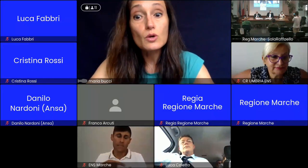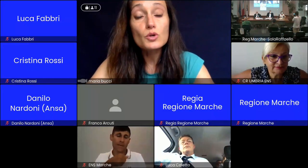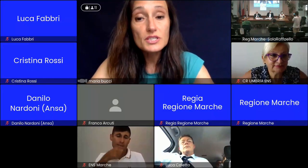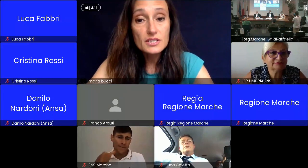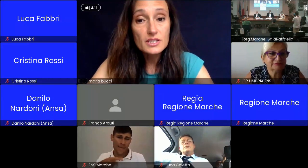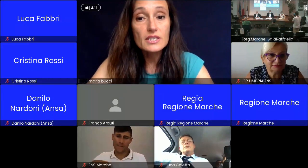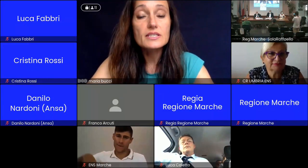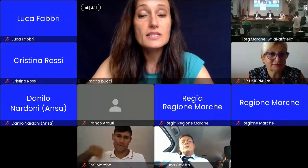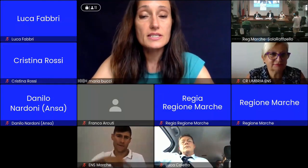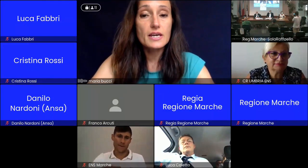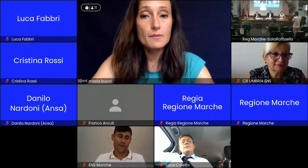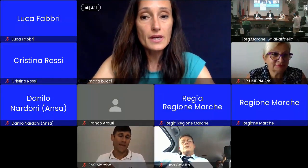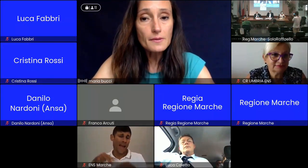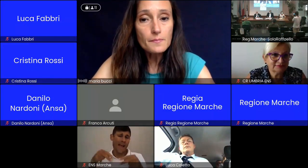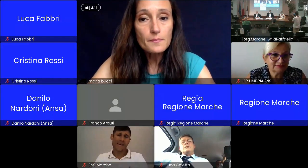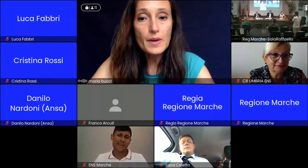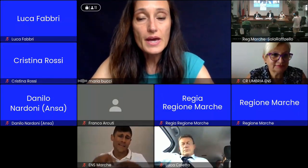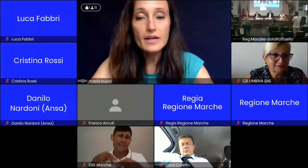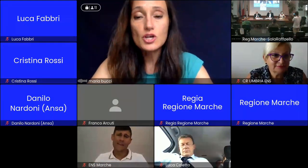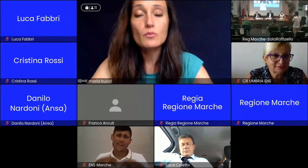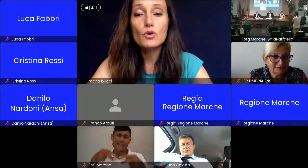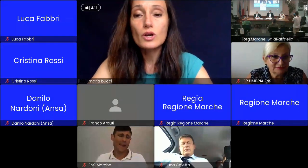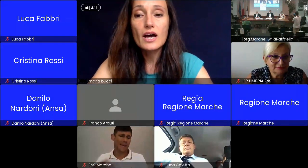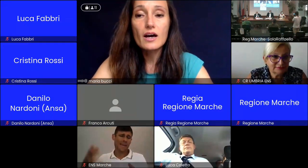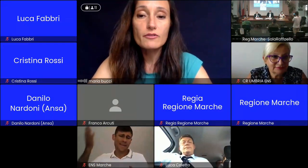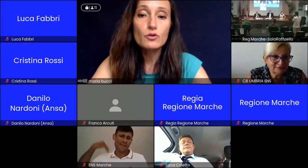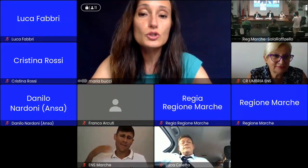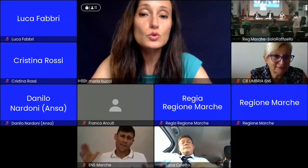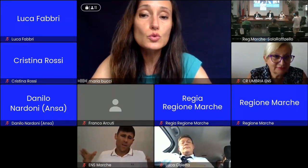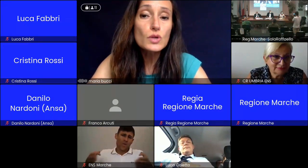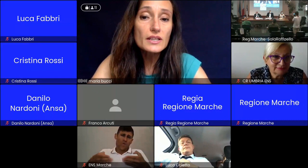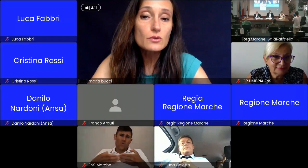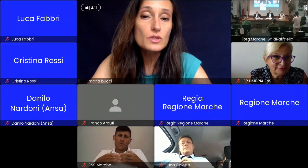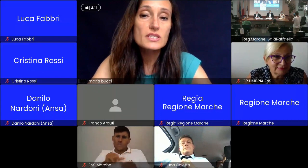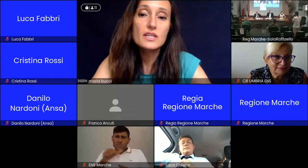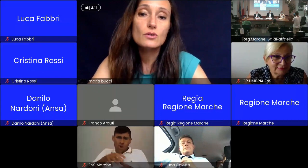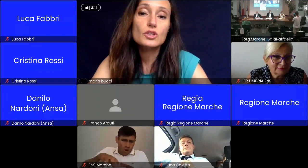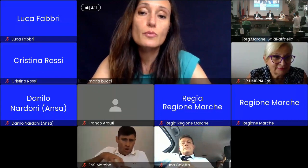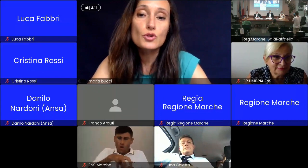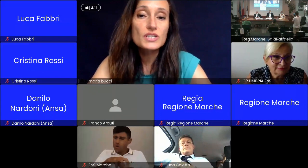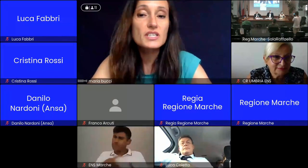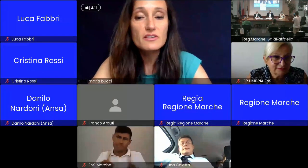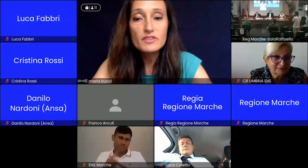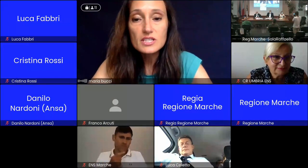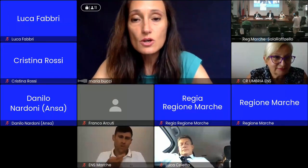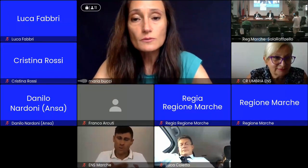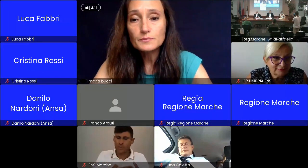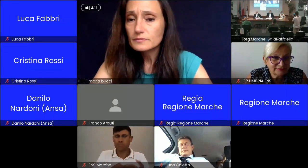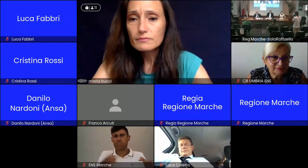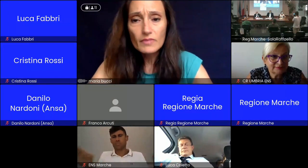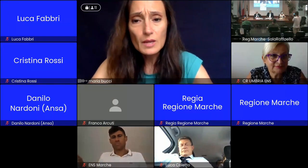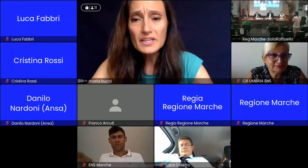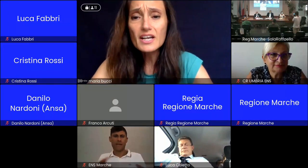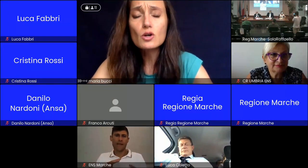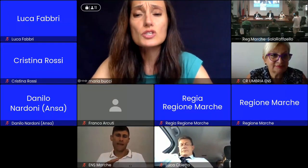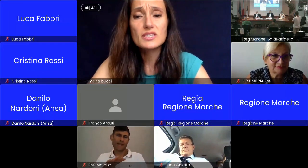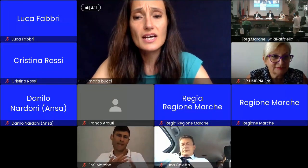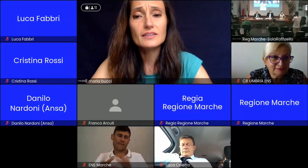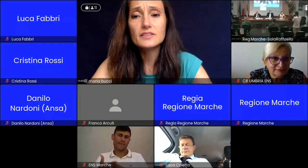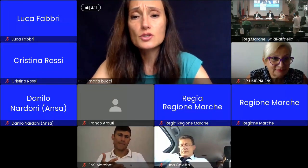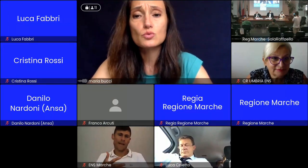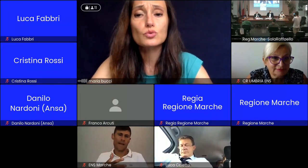vederci protagonisti insieme per, diciamo, la fornitura di questa tipologia di servizio in